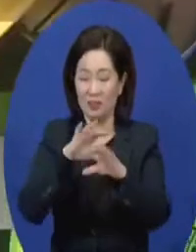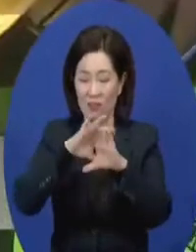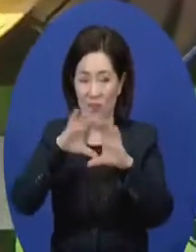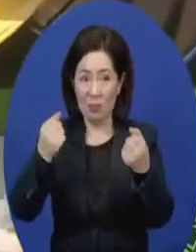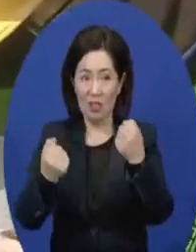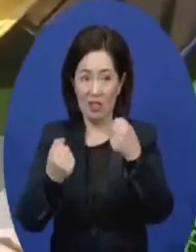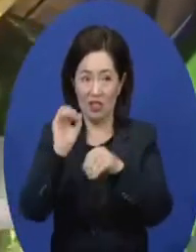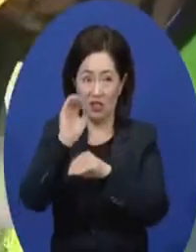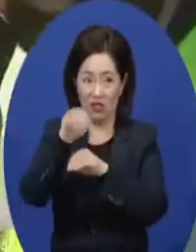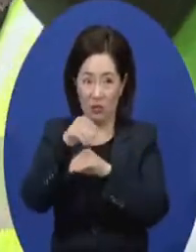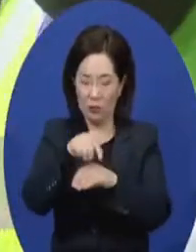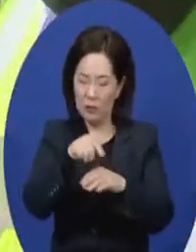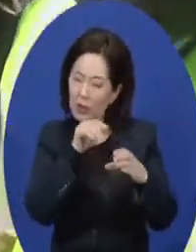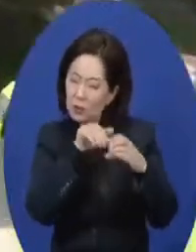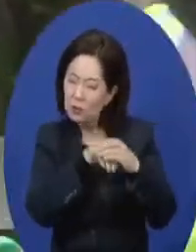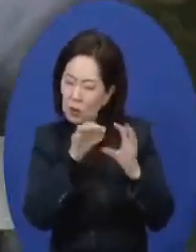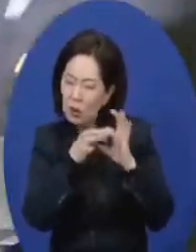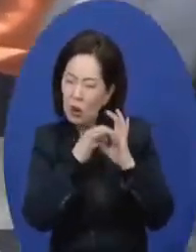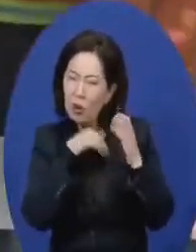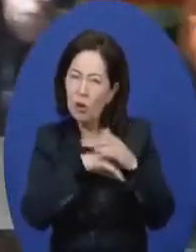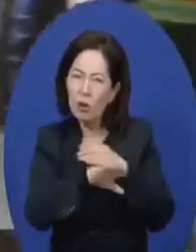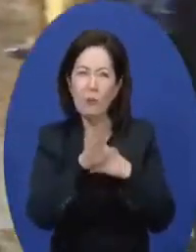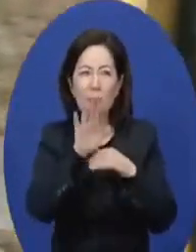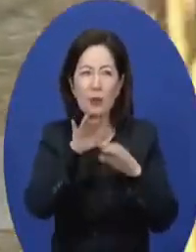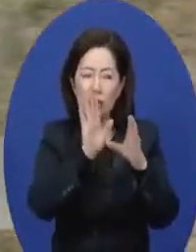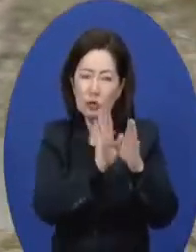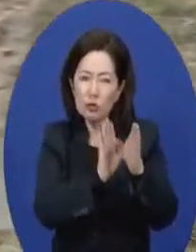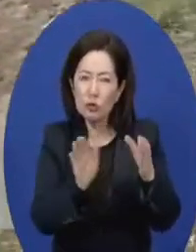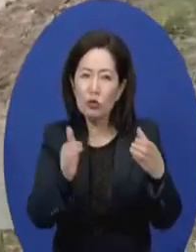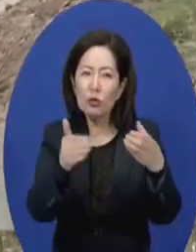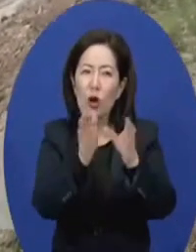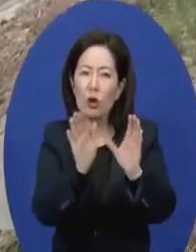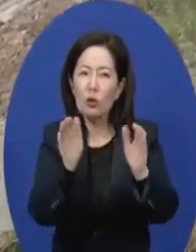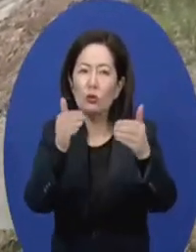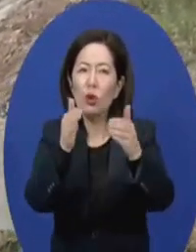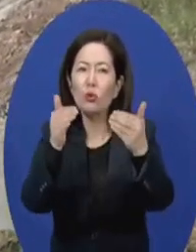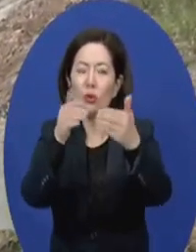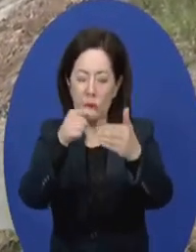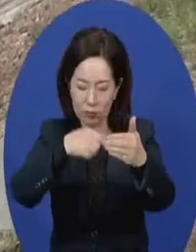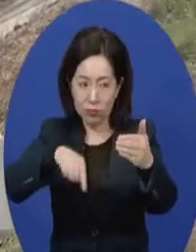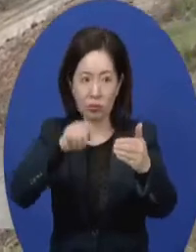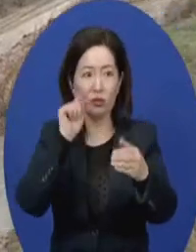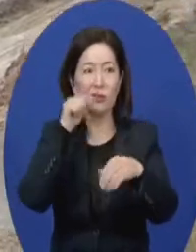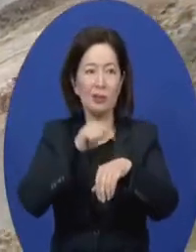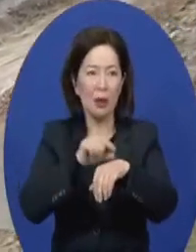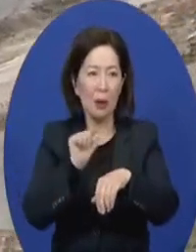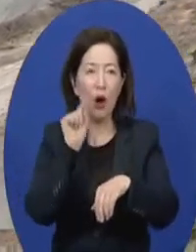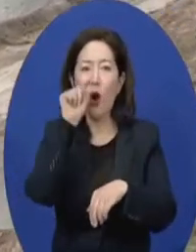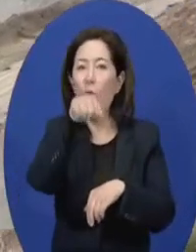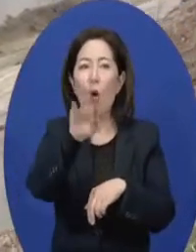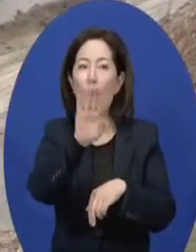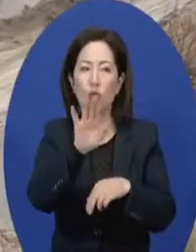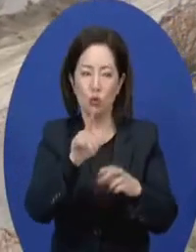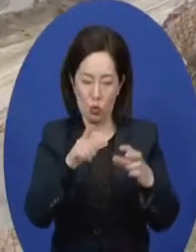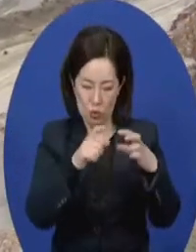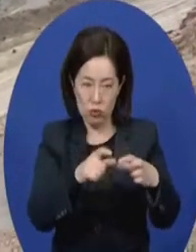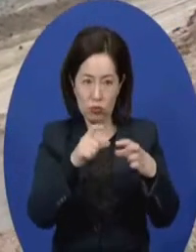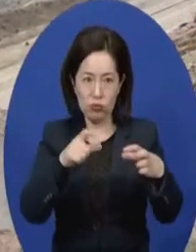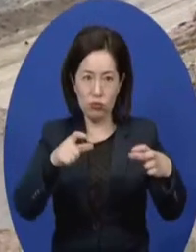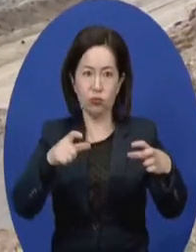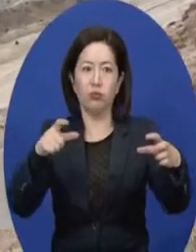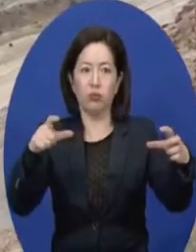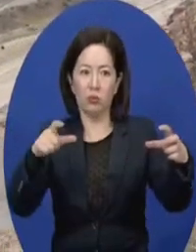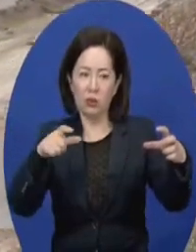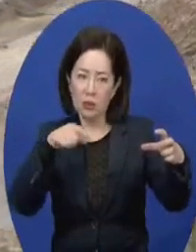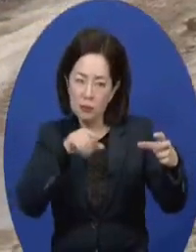бол энэ илүү хэрэгтэй одоо тэр тойроос эхлээд нөгөө цаг хугацаа учраас бид энд очихгүй, тэндээс бол одоо